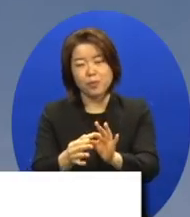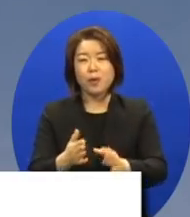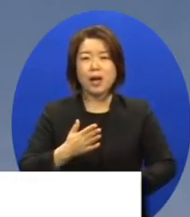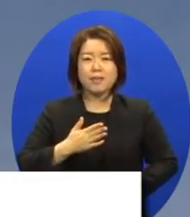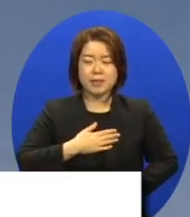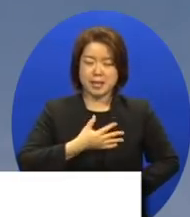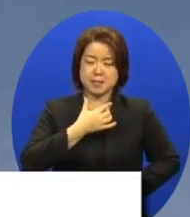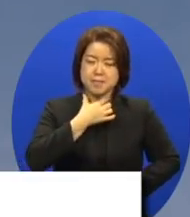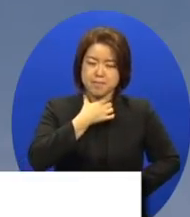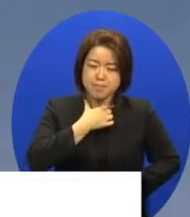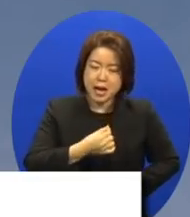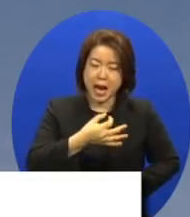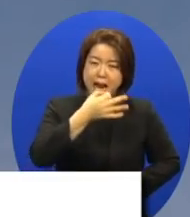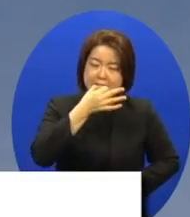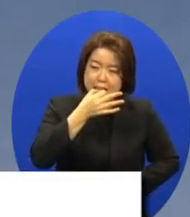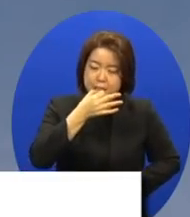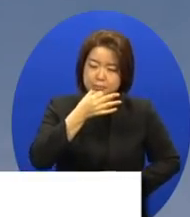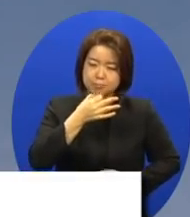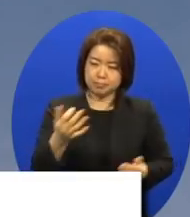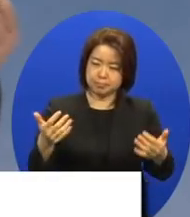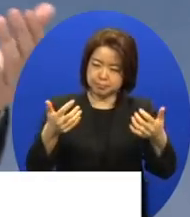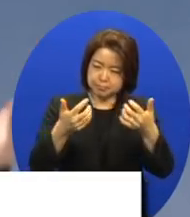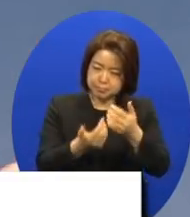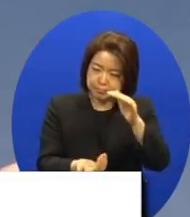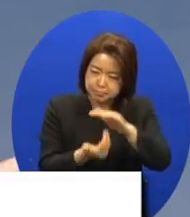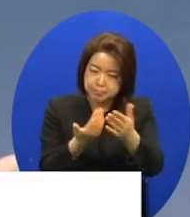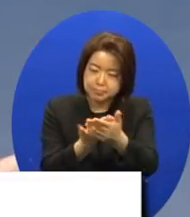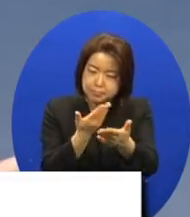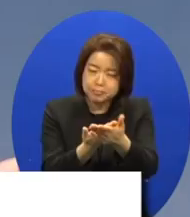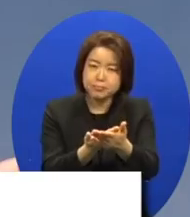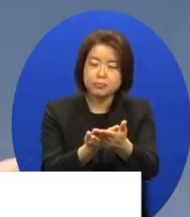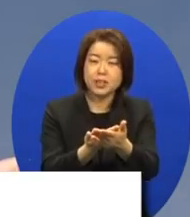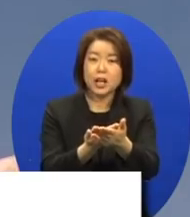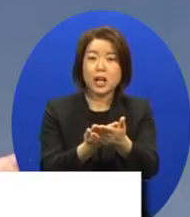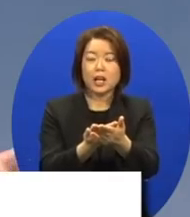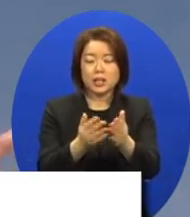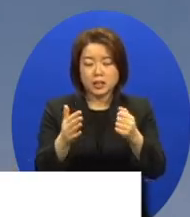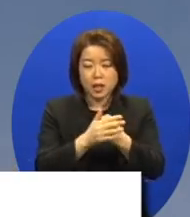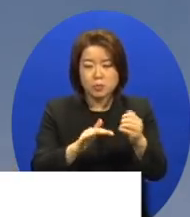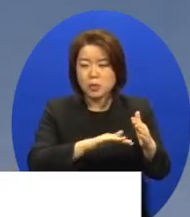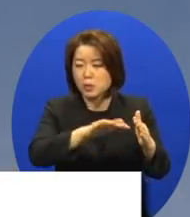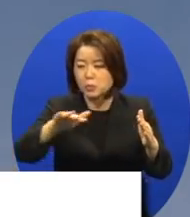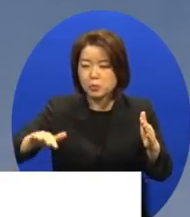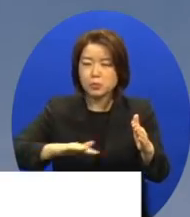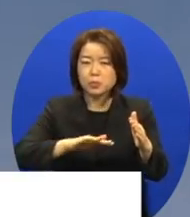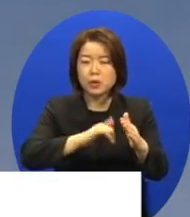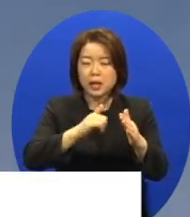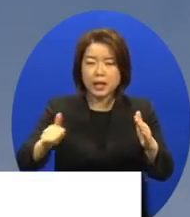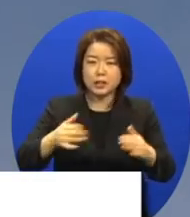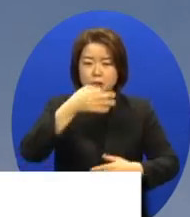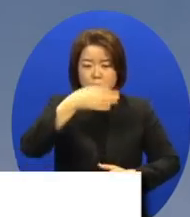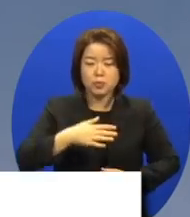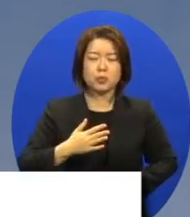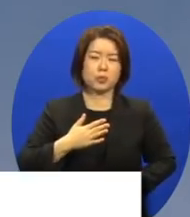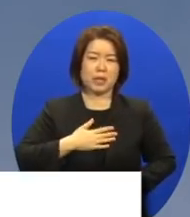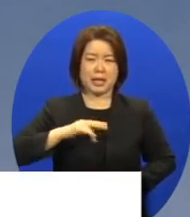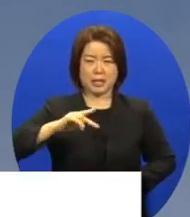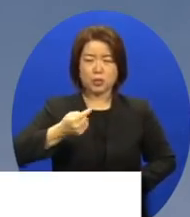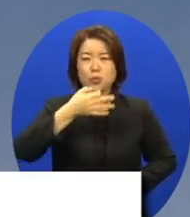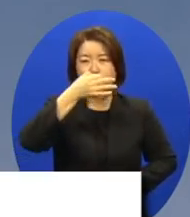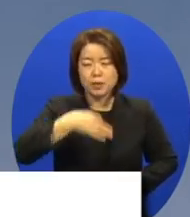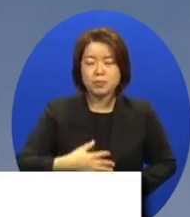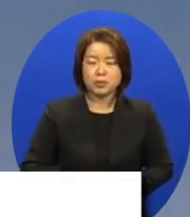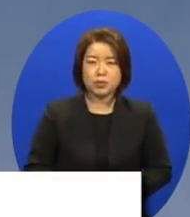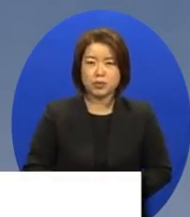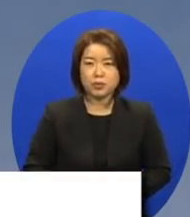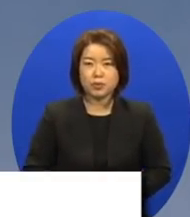욕구를 충족시키려는 하니까 가족들이 다 힘들 거고 자기 자신도 힘든 겁니다